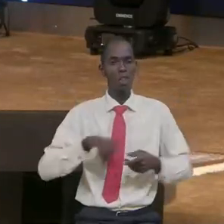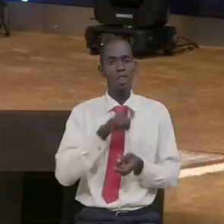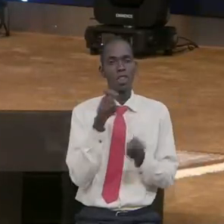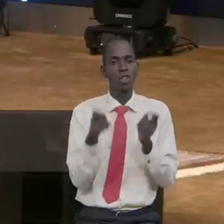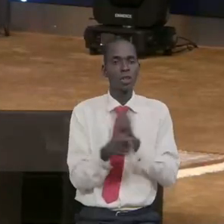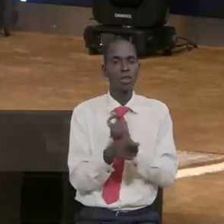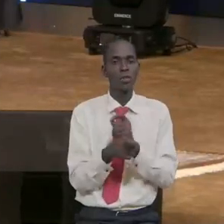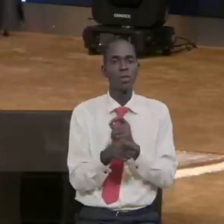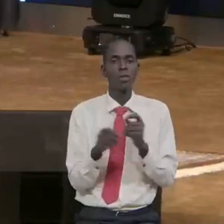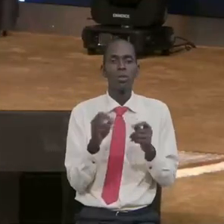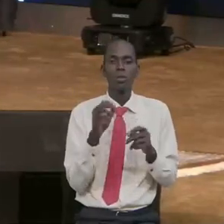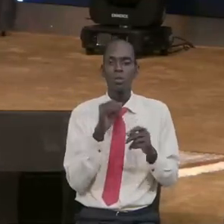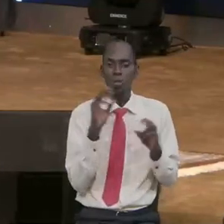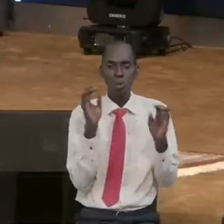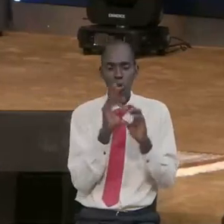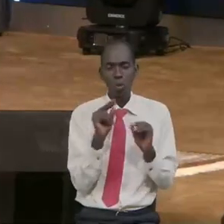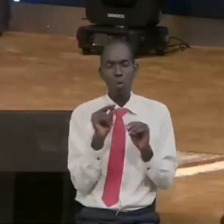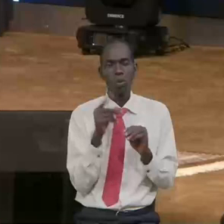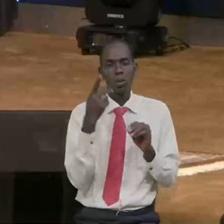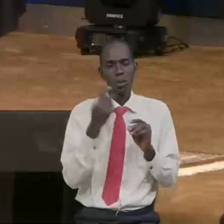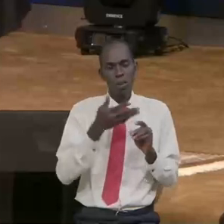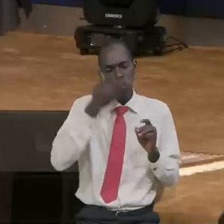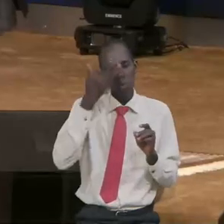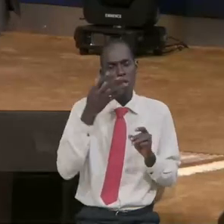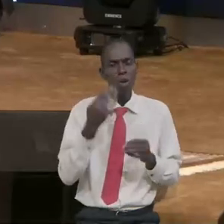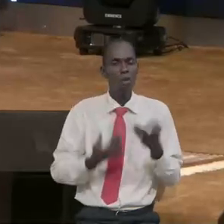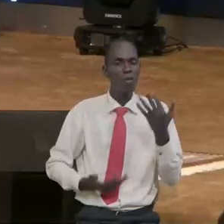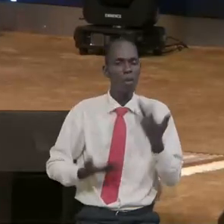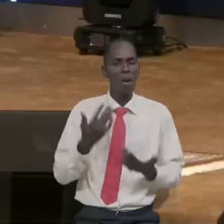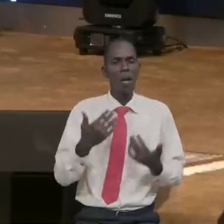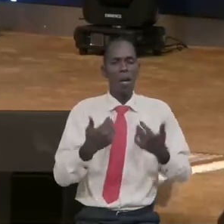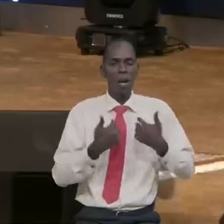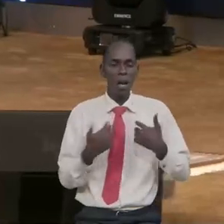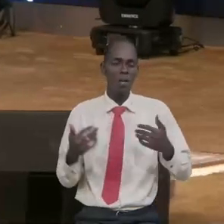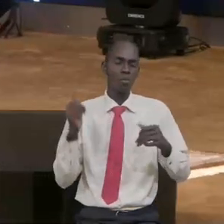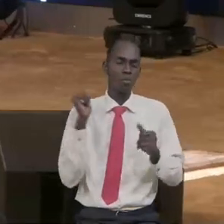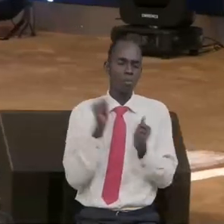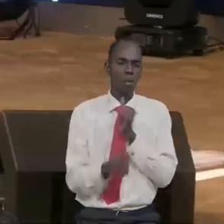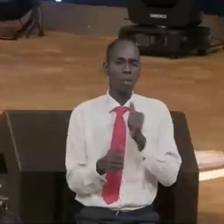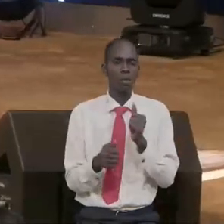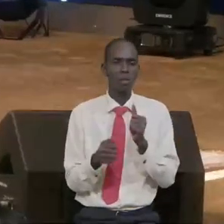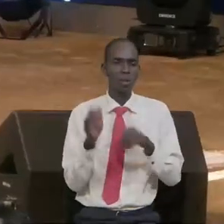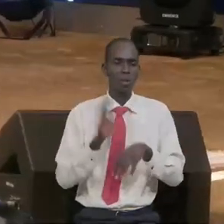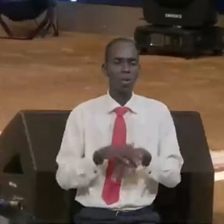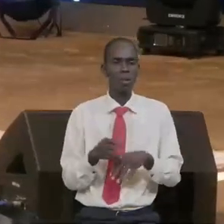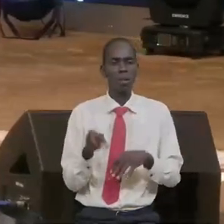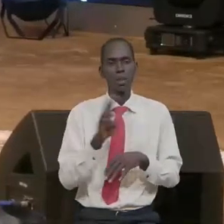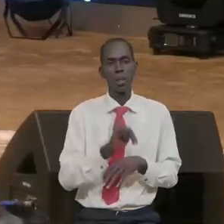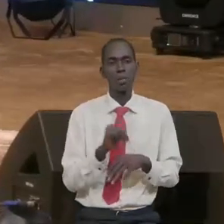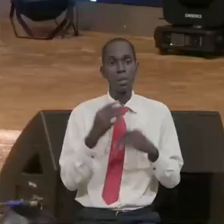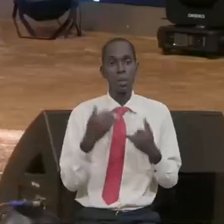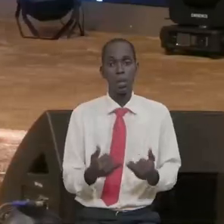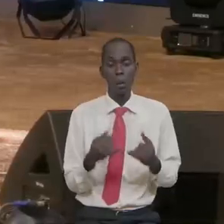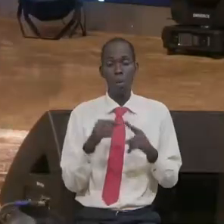point endommagé et que l'odeur du feu ne les avait pas atteints. Nous divisons ceci en trois